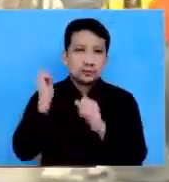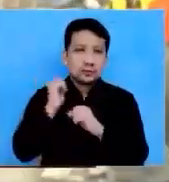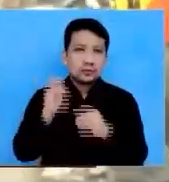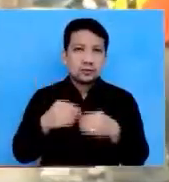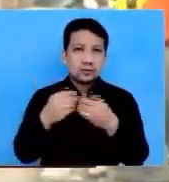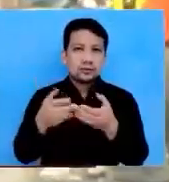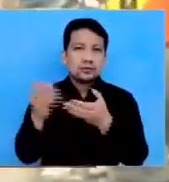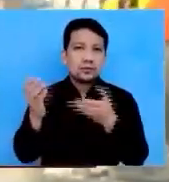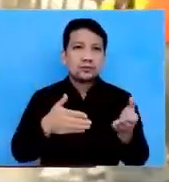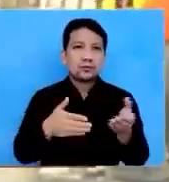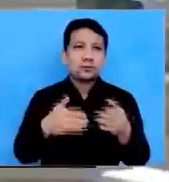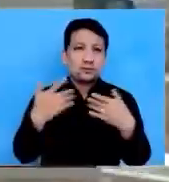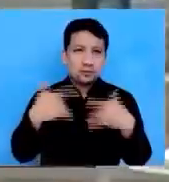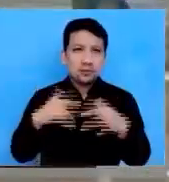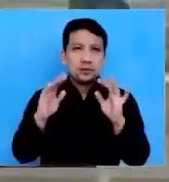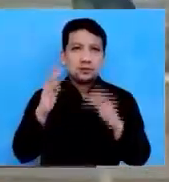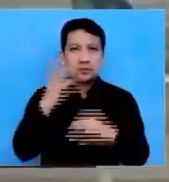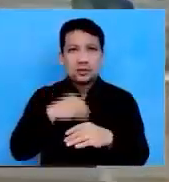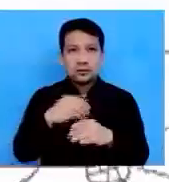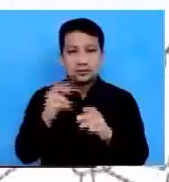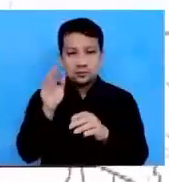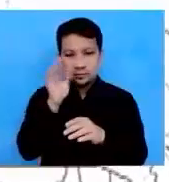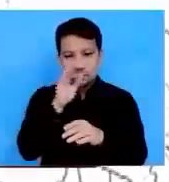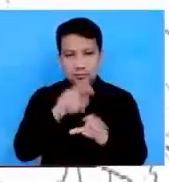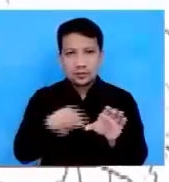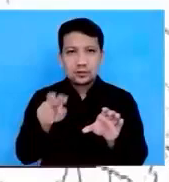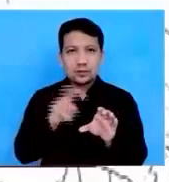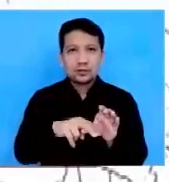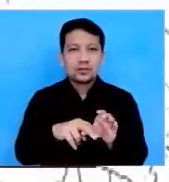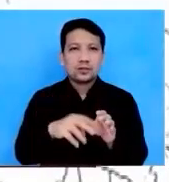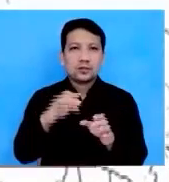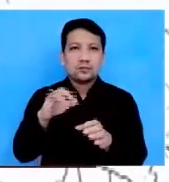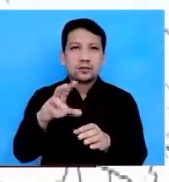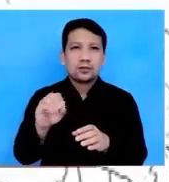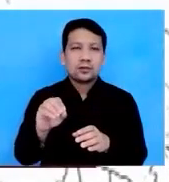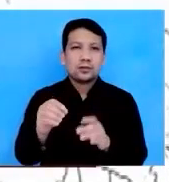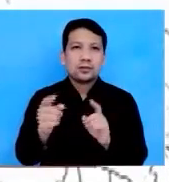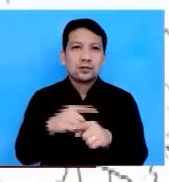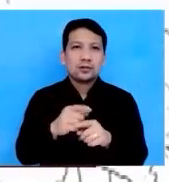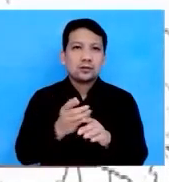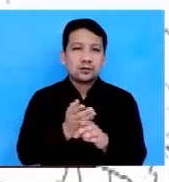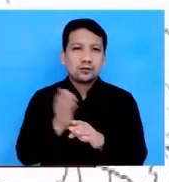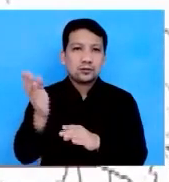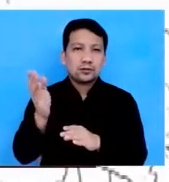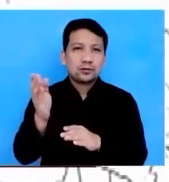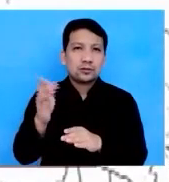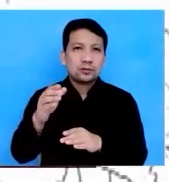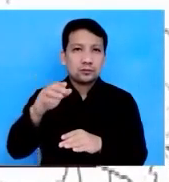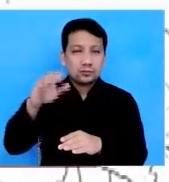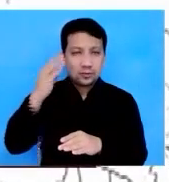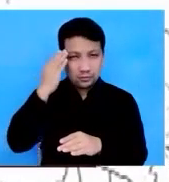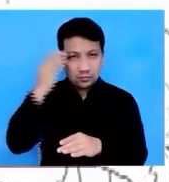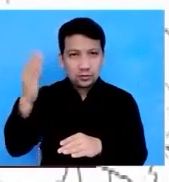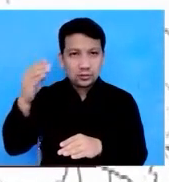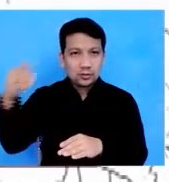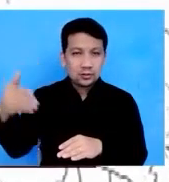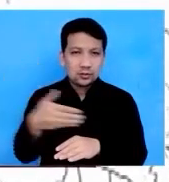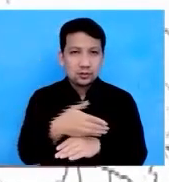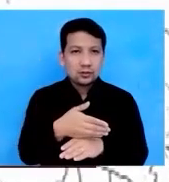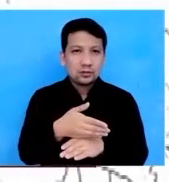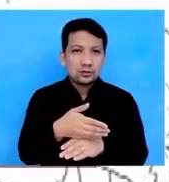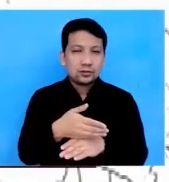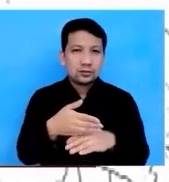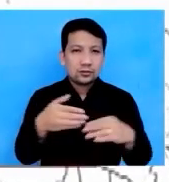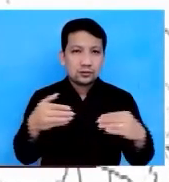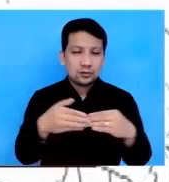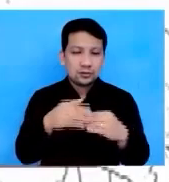ng ginhawa sa mga Filipino commuters. Ang MRT 7 kasi ang aabot sa San Jose del Monte sa Bulacan at dudugtong naman sa